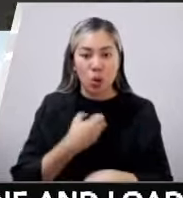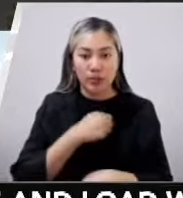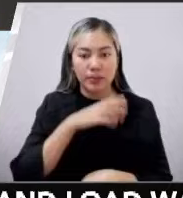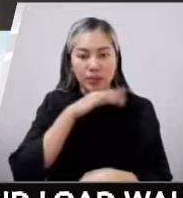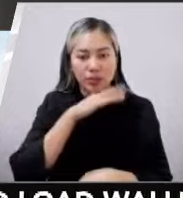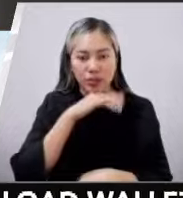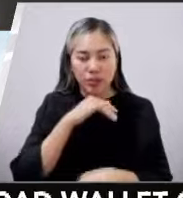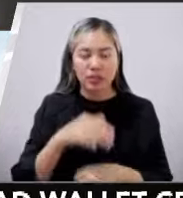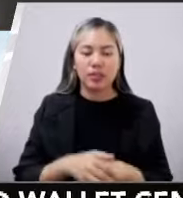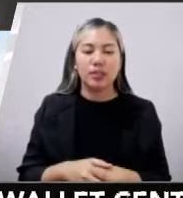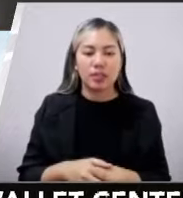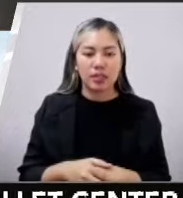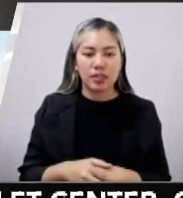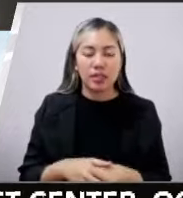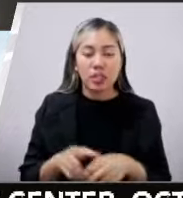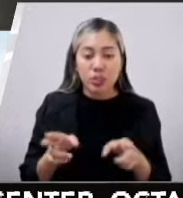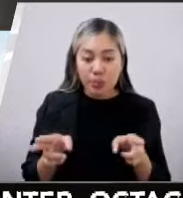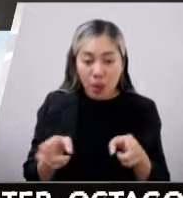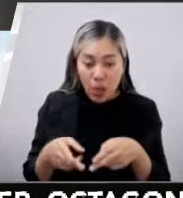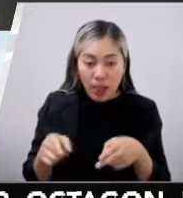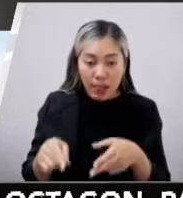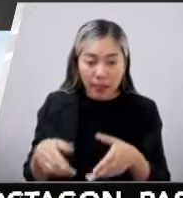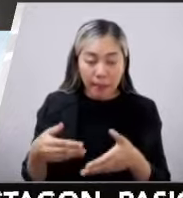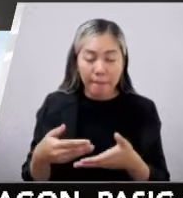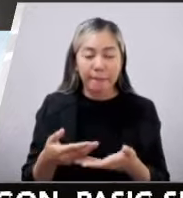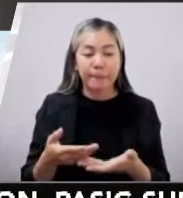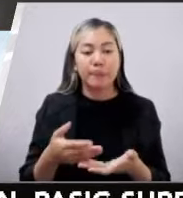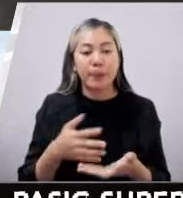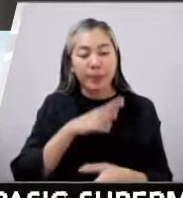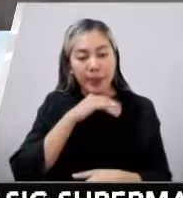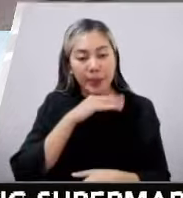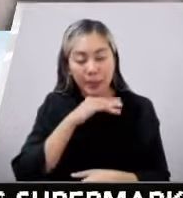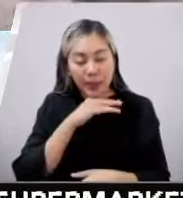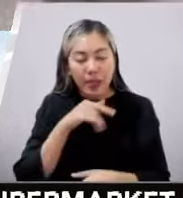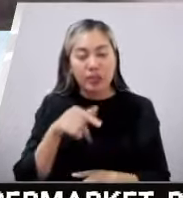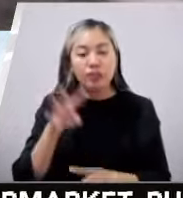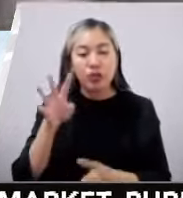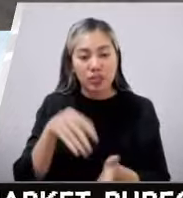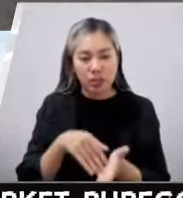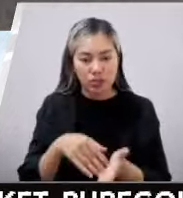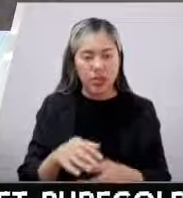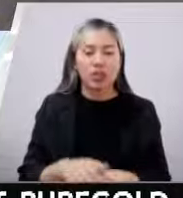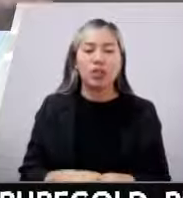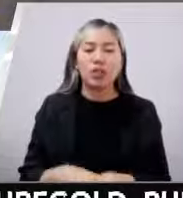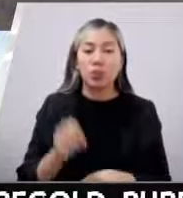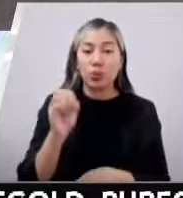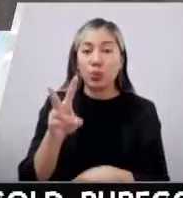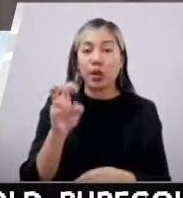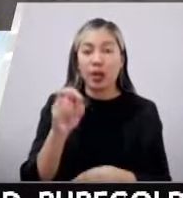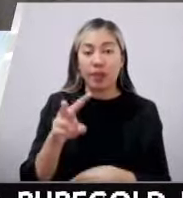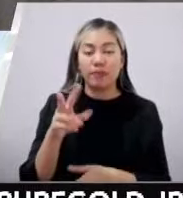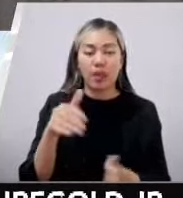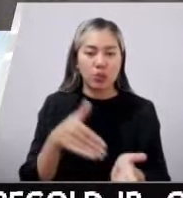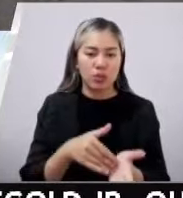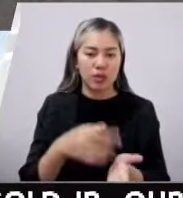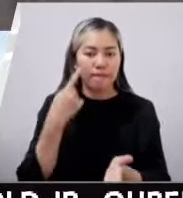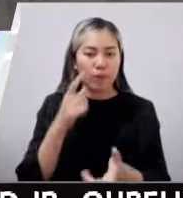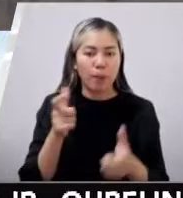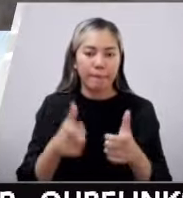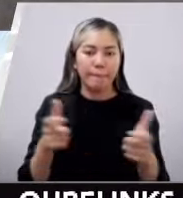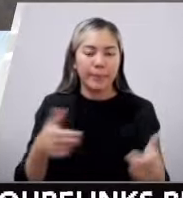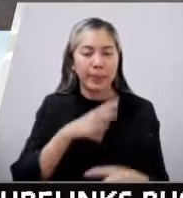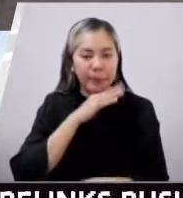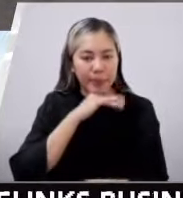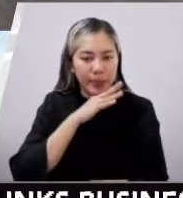na baboy, 8,000 para sa medium-sized at 12,000 para sa malaki. Itinaas na raw ng DA